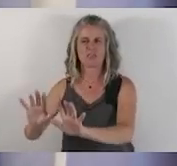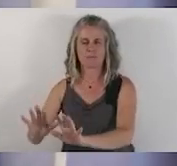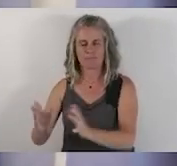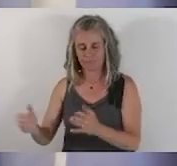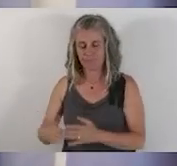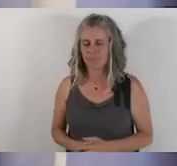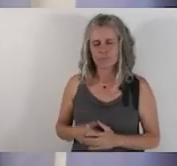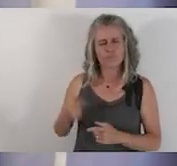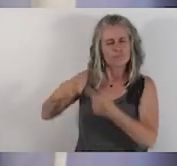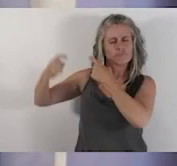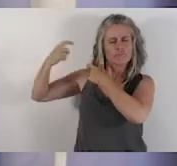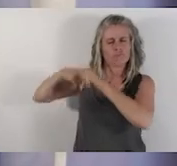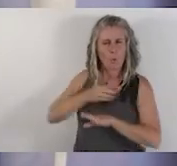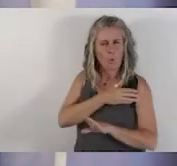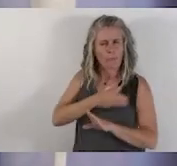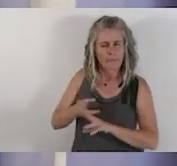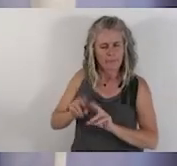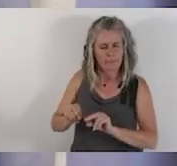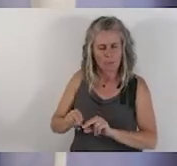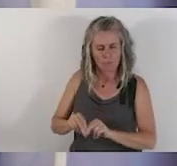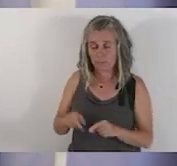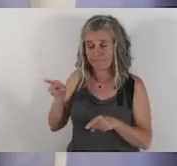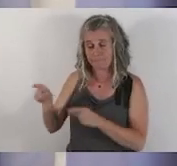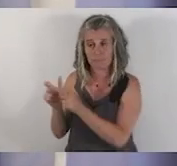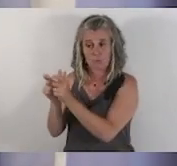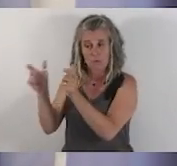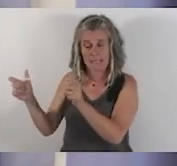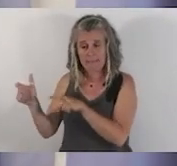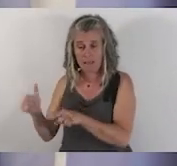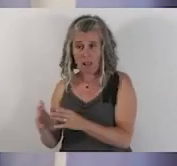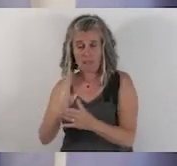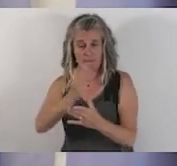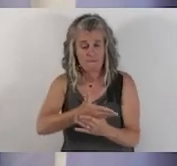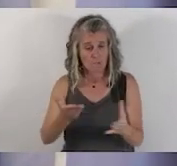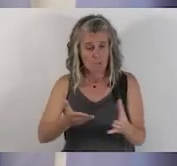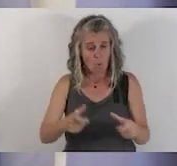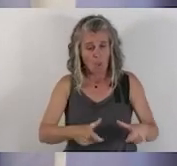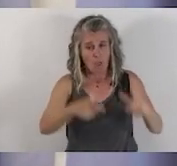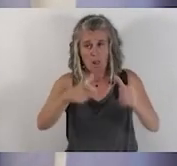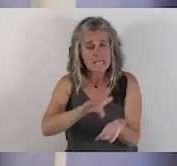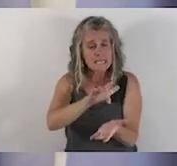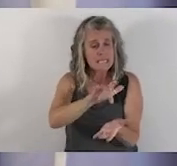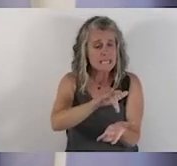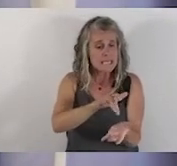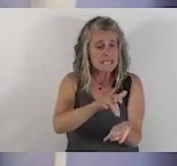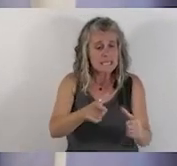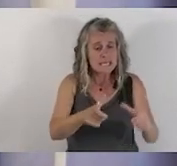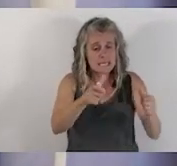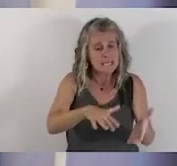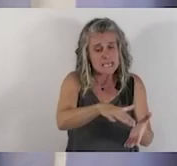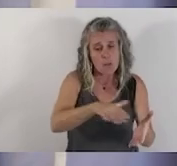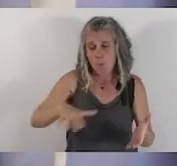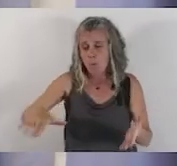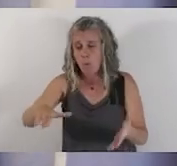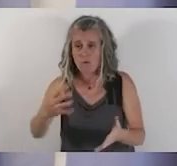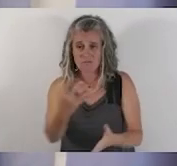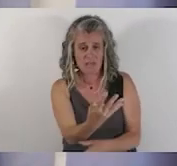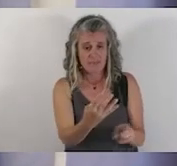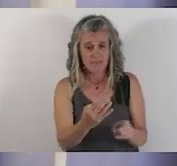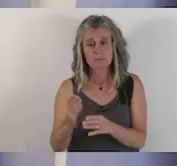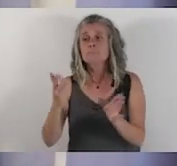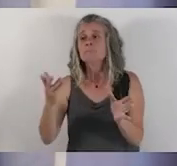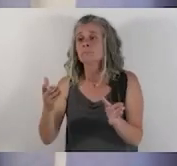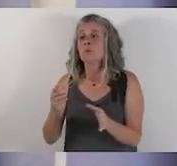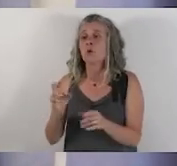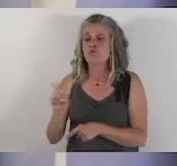Cette société donc va intervenir sur 4 îlots démonstrateurs prioritaires chez nous, c'est Noailles-Ventre et Noailles-de-la-Croix, et en